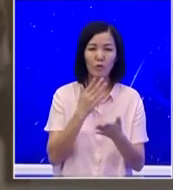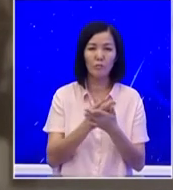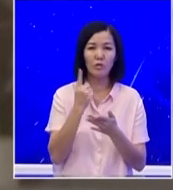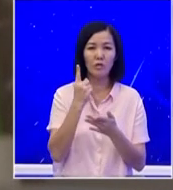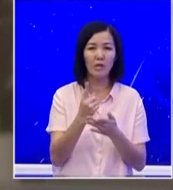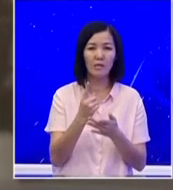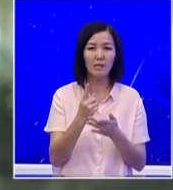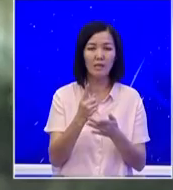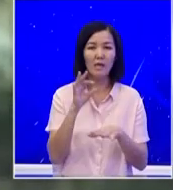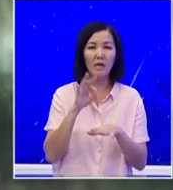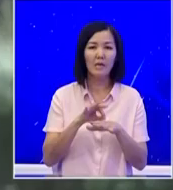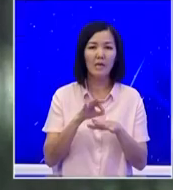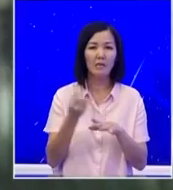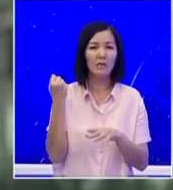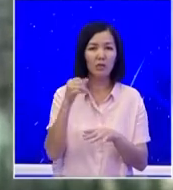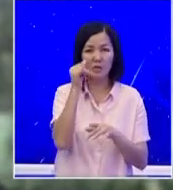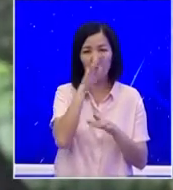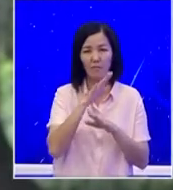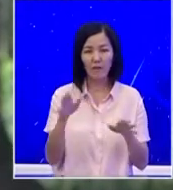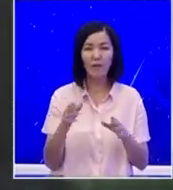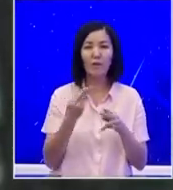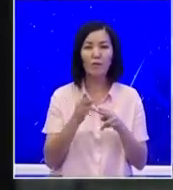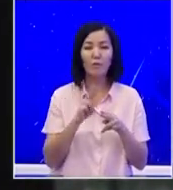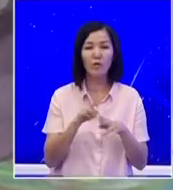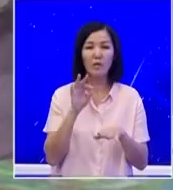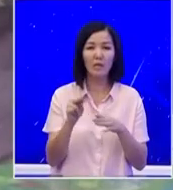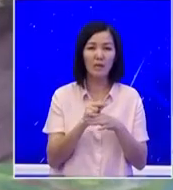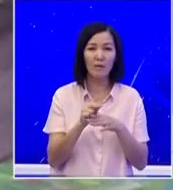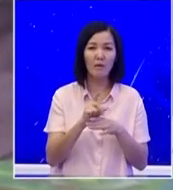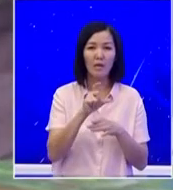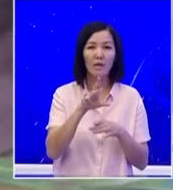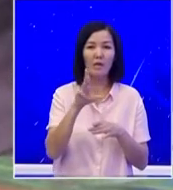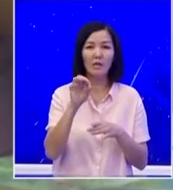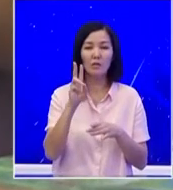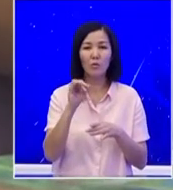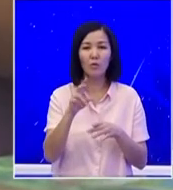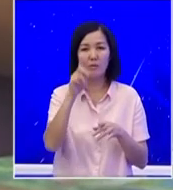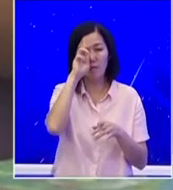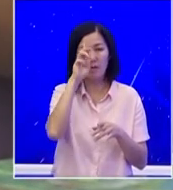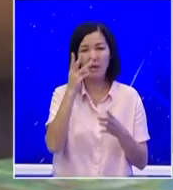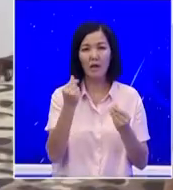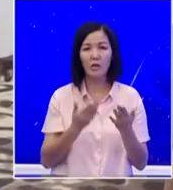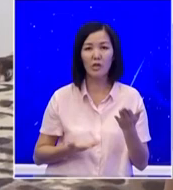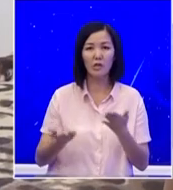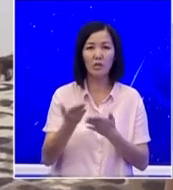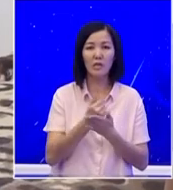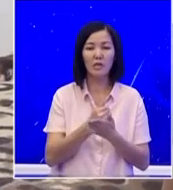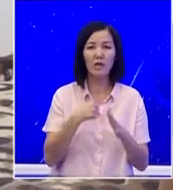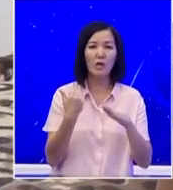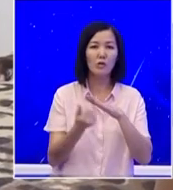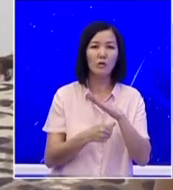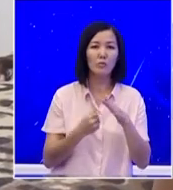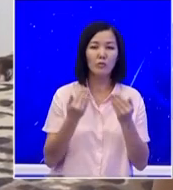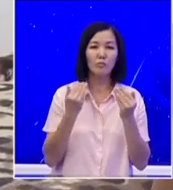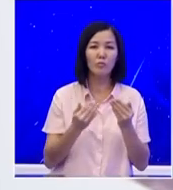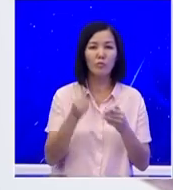өзі аты жаман ауруды жеңе алмасын біледі. Өйткені емі Эстония елінде. Оған қажетті қаражатты жұмыссыз ана бүгін